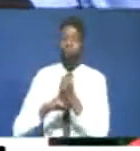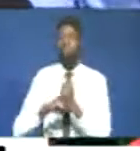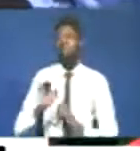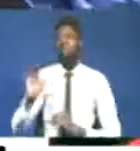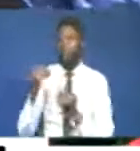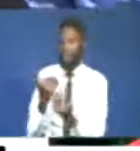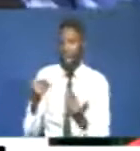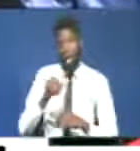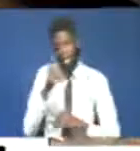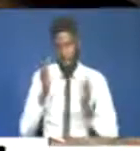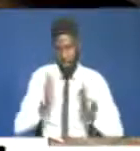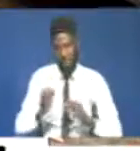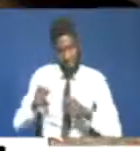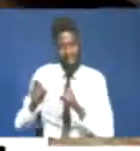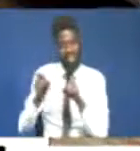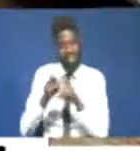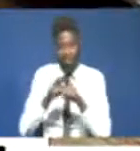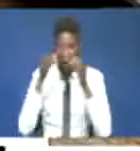yake, akaamua kujamaliza watu wichi.